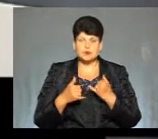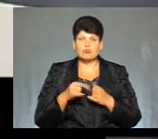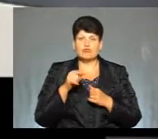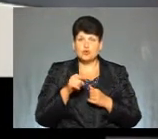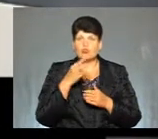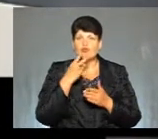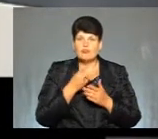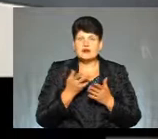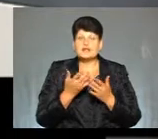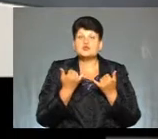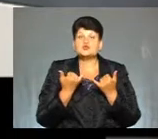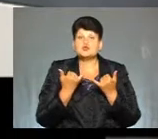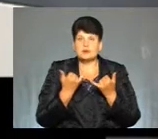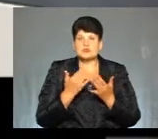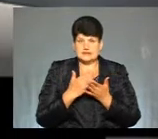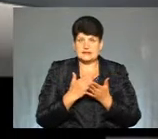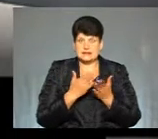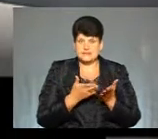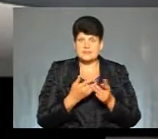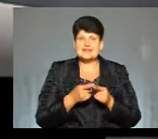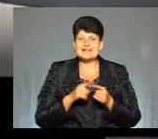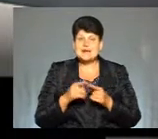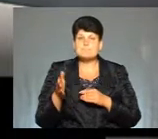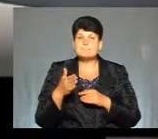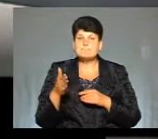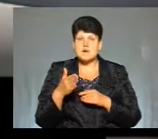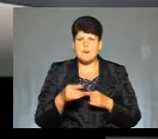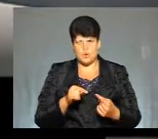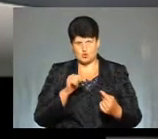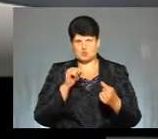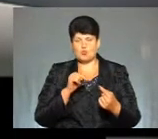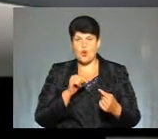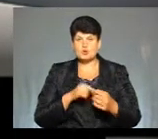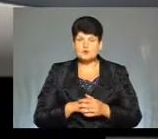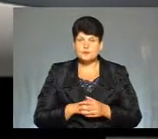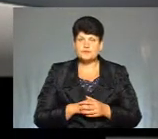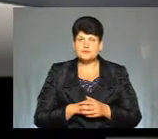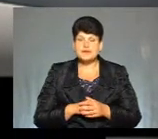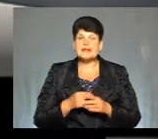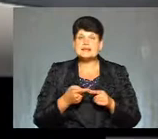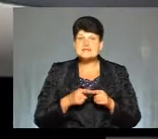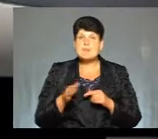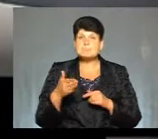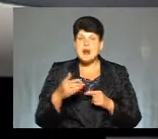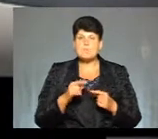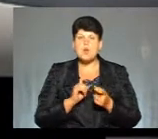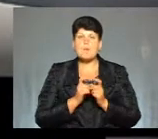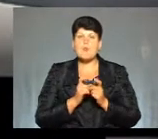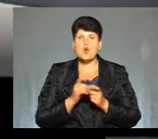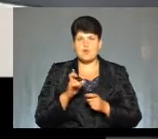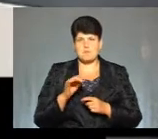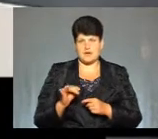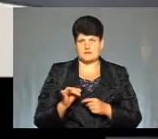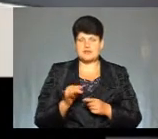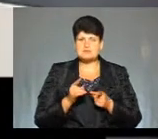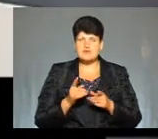вигляді, в якому він сьогодні функціонує, це прапор спротиву, це прапор боротьби. Насправді, в